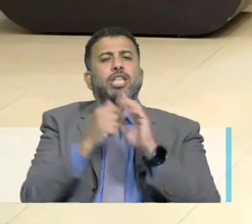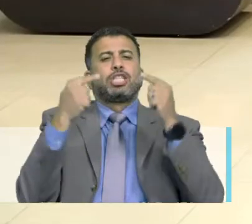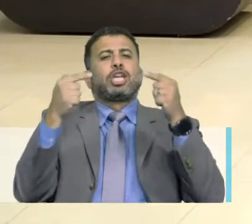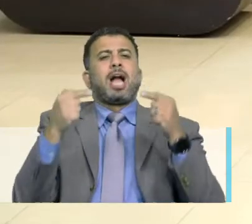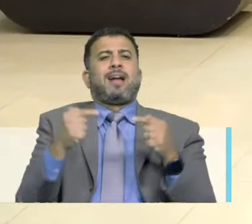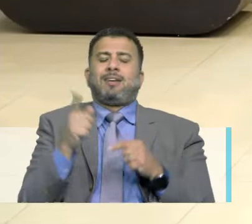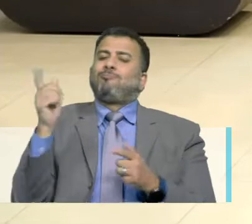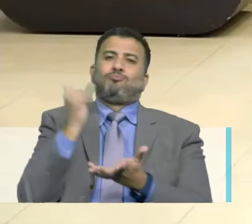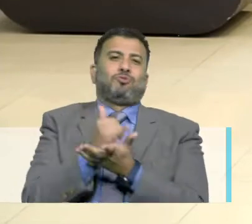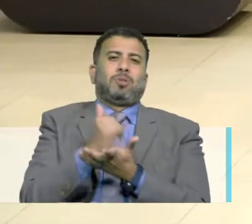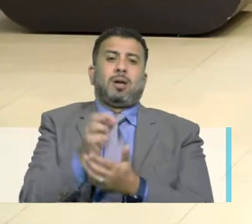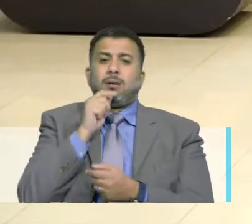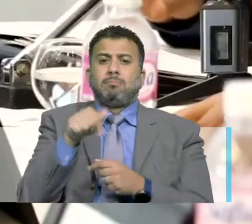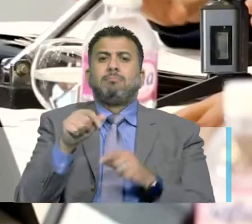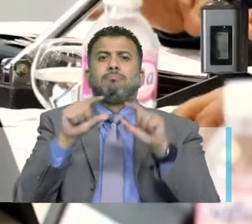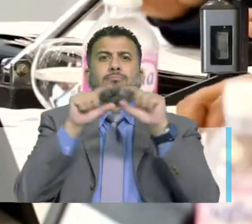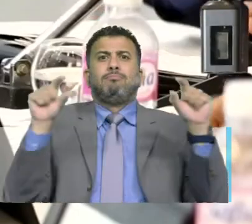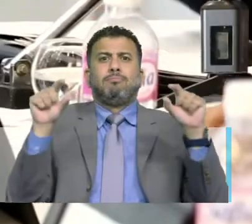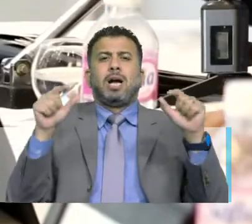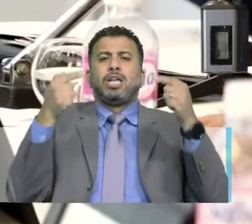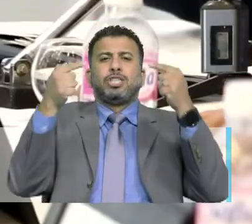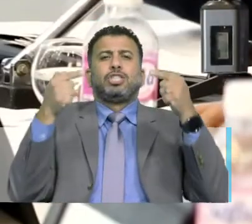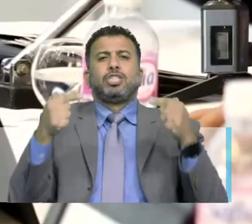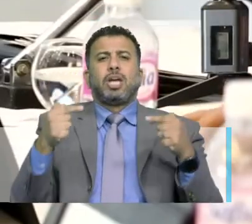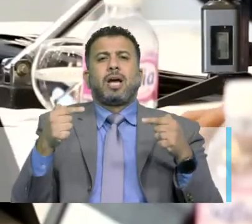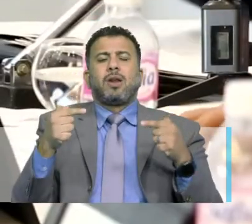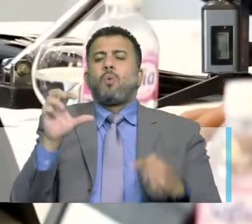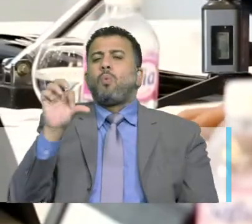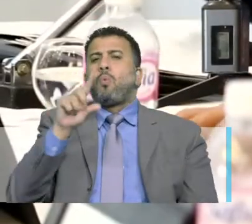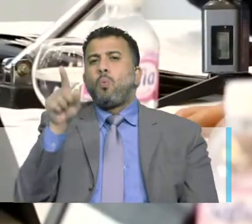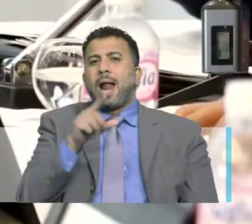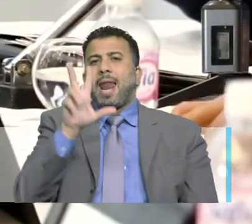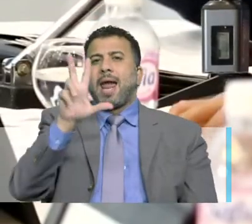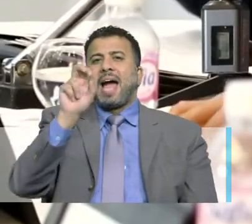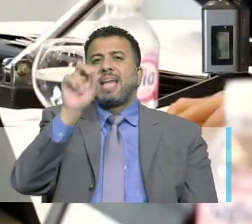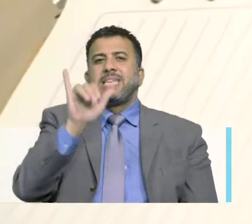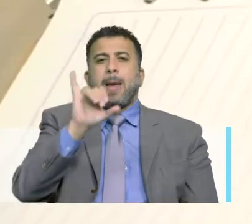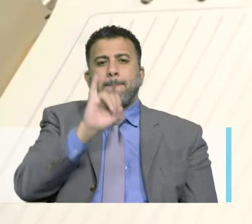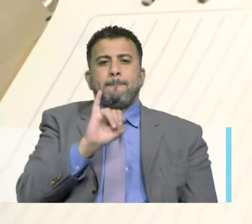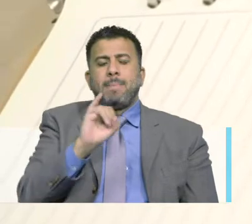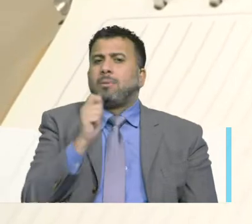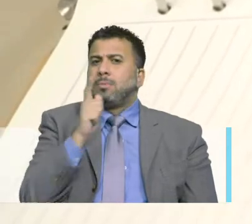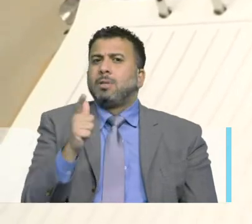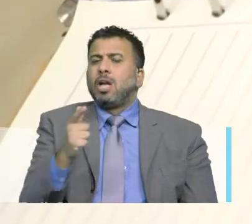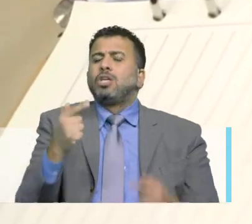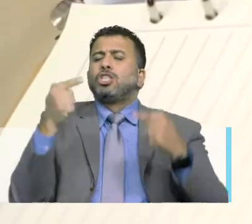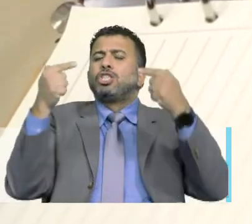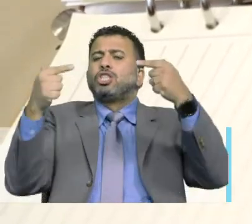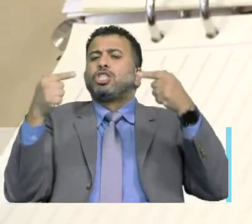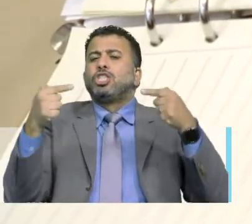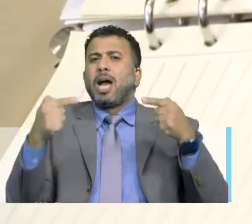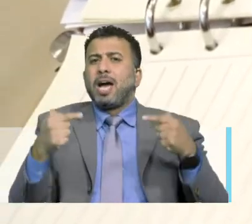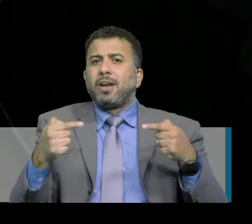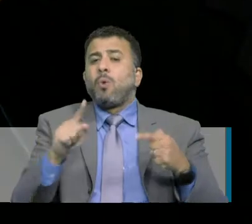تناولت عنوان مهرجان هذا العام الشعر والقيم، حيث استعرض النقاد العلاقة بين الشعر